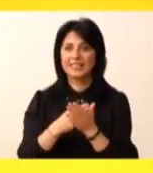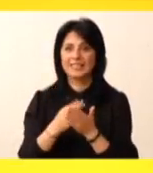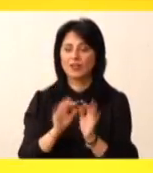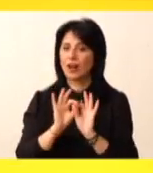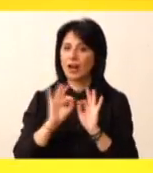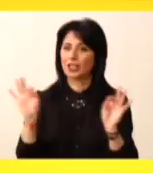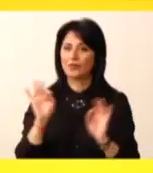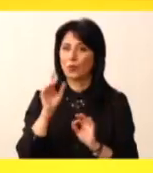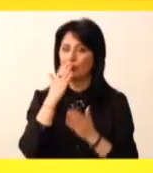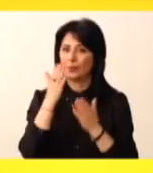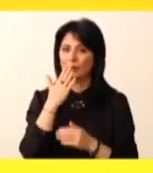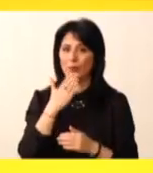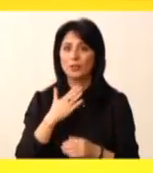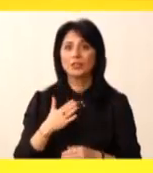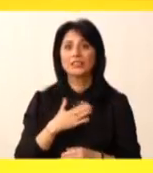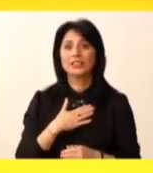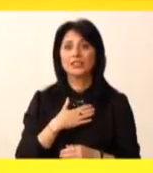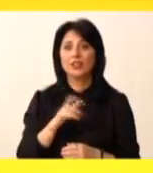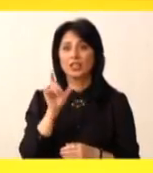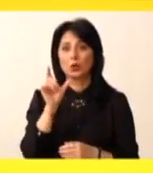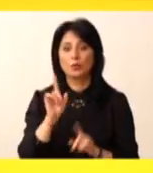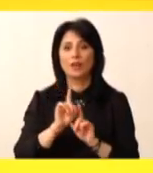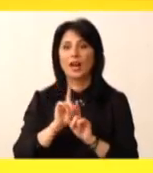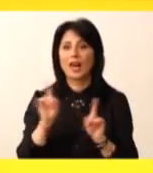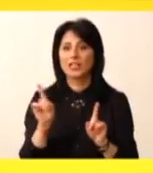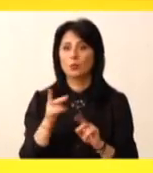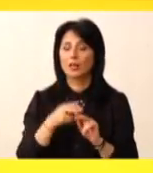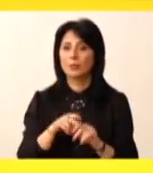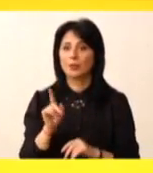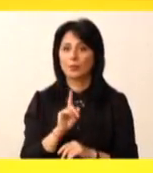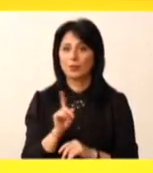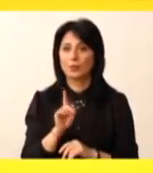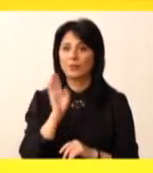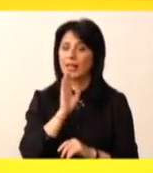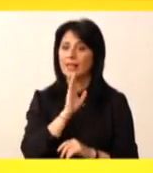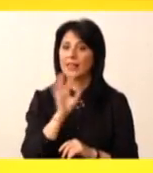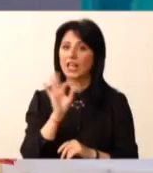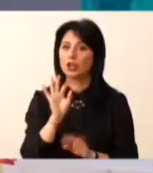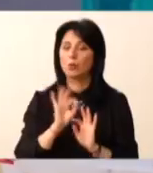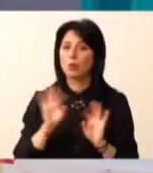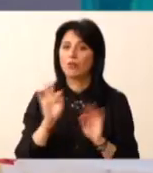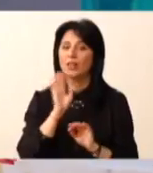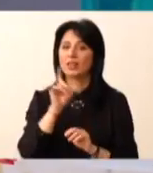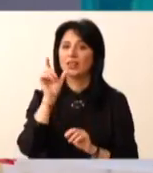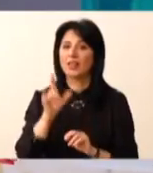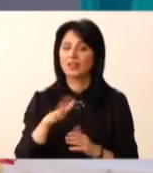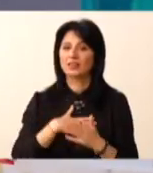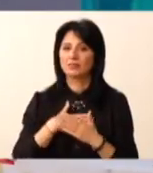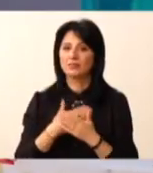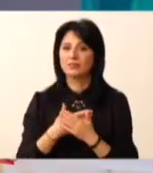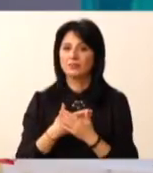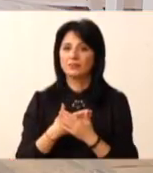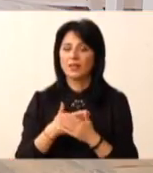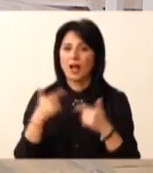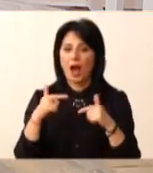არა ჩვეულებრივი, მაგრამ ჩვენი რუბრიკა განსაკუთრებულია იმით რომ დედებზე მოგვითხრობს, იმ დედებზე რომლებმაც ეს